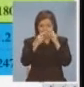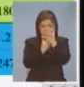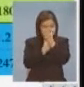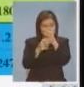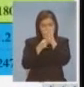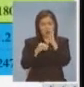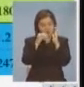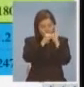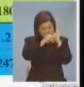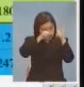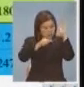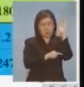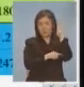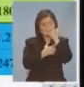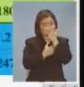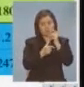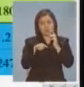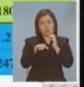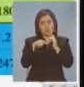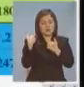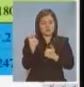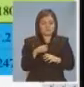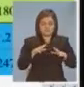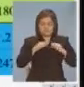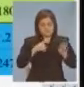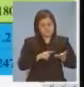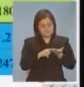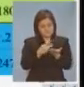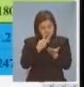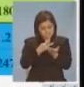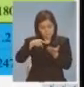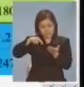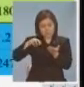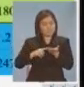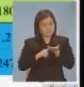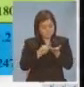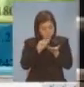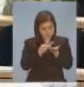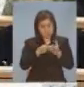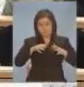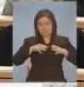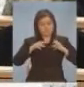พสายประดังเบซาไปทั้งสิ้นดิฉันจึงไม่อาจสามารถที่จะรับร่างพระราชบัญญั